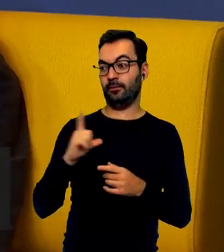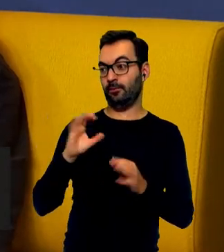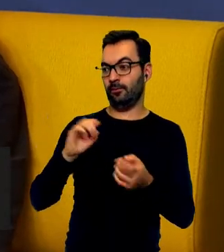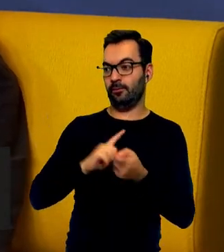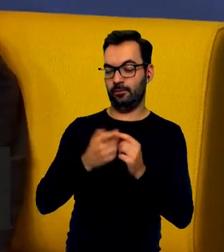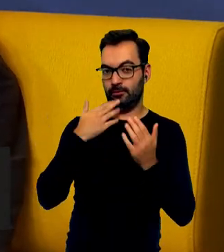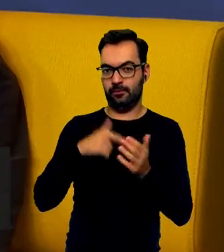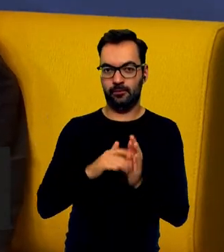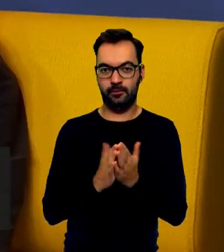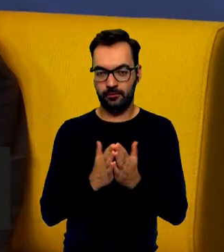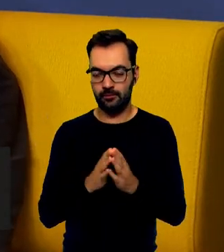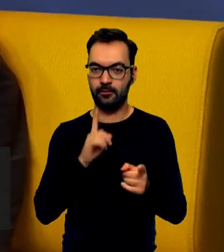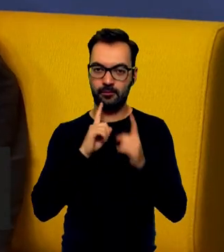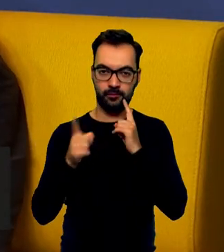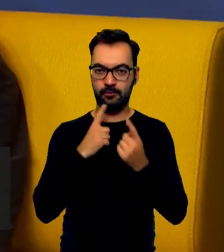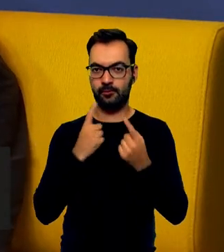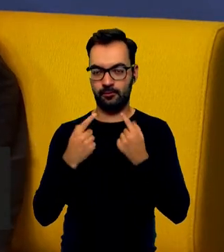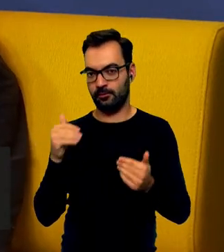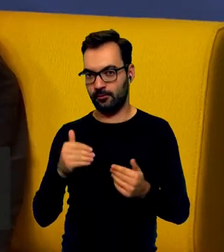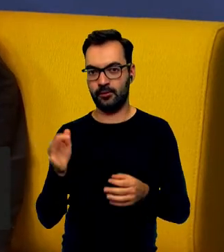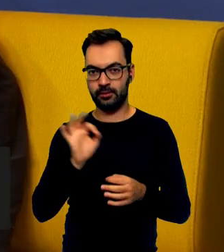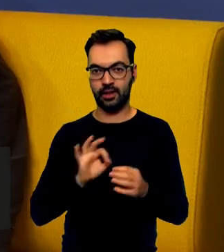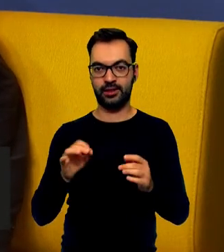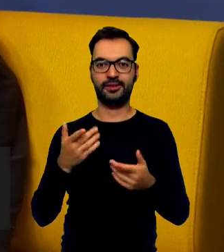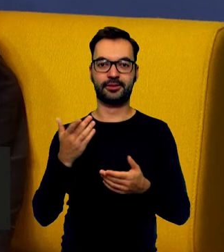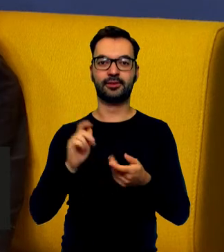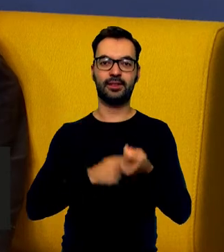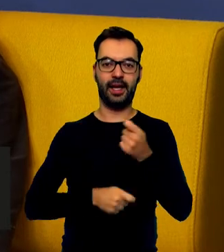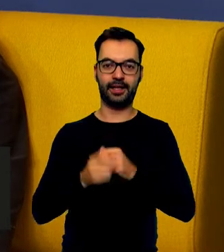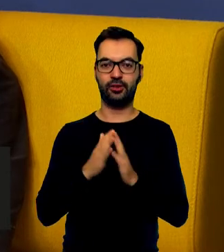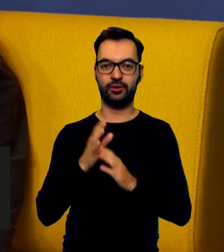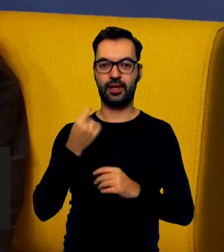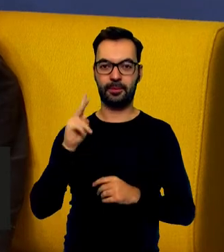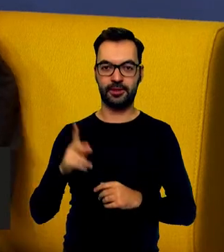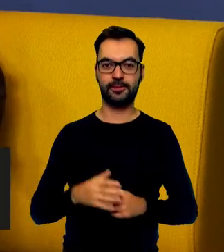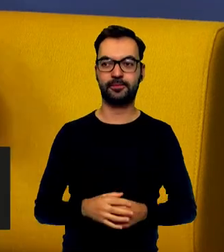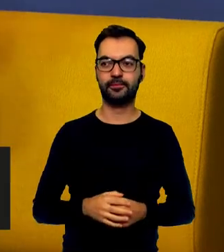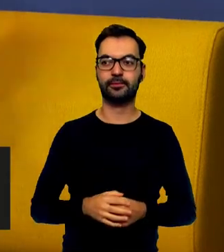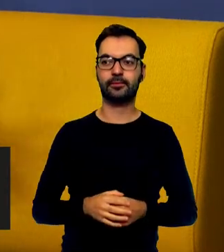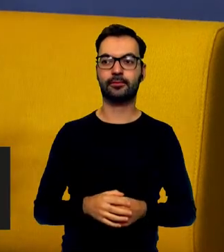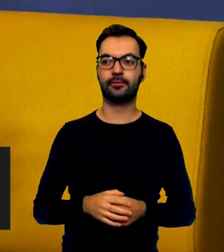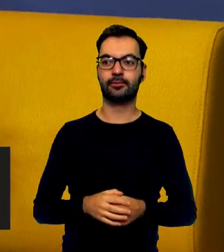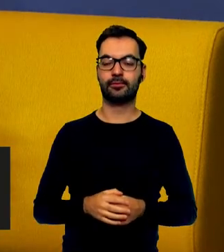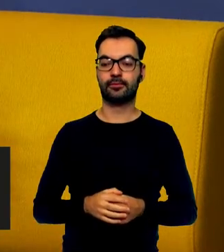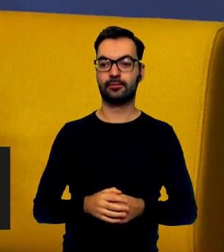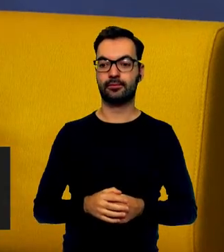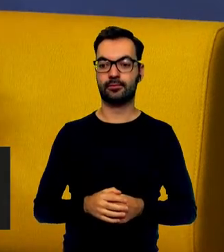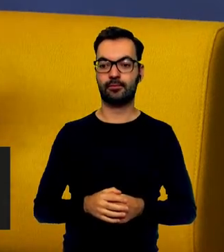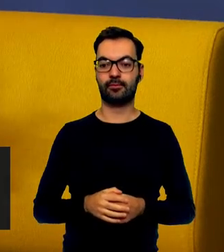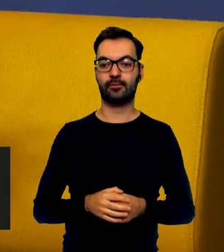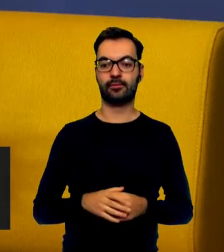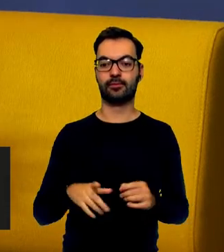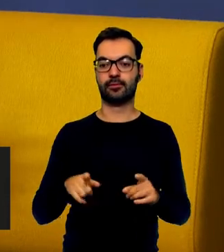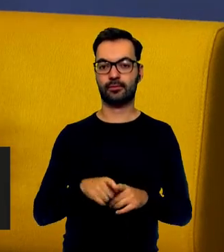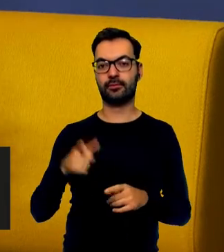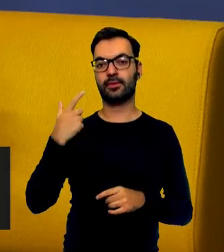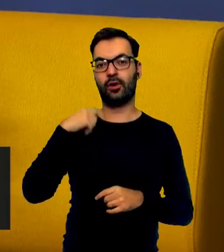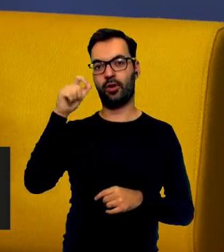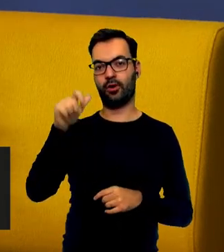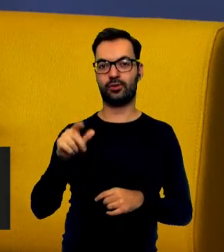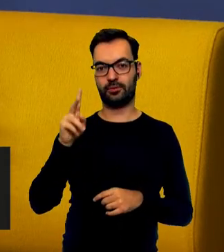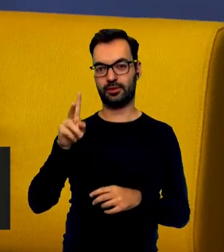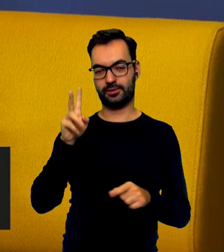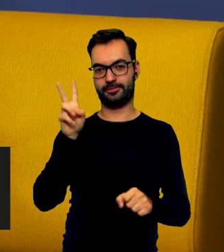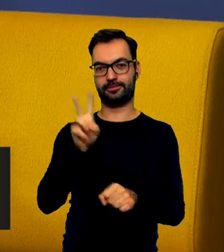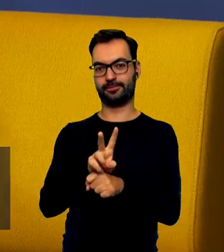spotkać teraz i porozmawiać przy okazji targów książki Empiku. I osobą, która sprawuje czujną i czułą pieczę